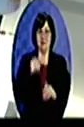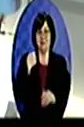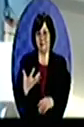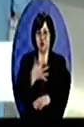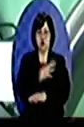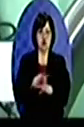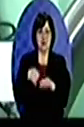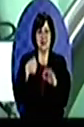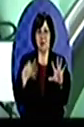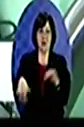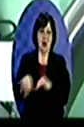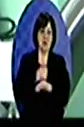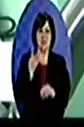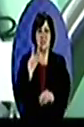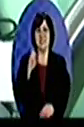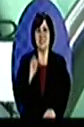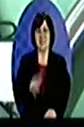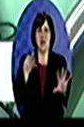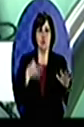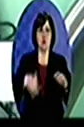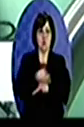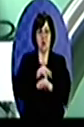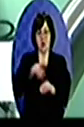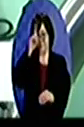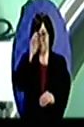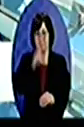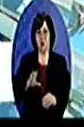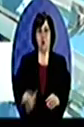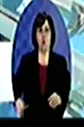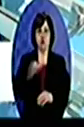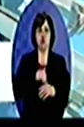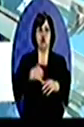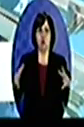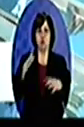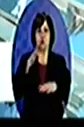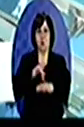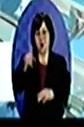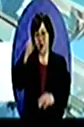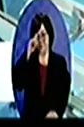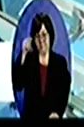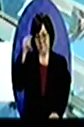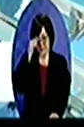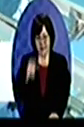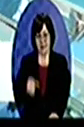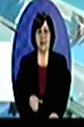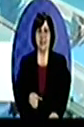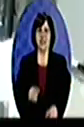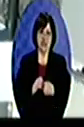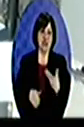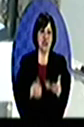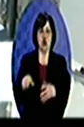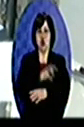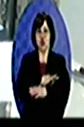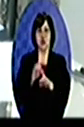төслийг 8 аймаг нийслэлийн 8 дүүргийн эмнэлгүүд болон улсын томоохон төв эмнэлгүүдэд хэрэгжүүлж байна. За тухайн төслийн